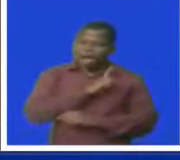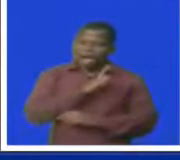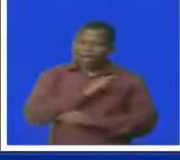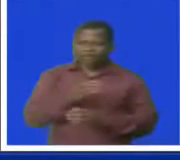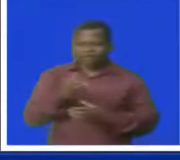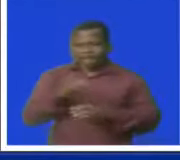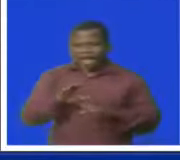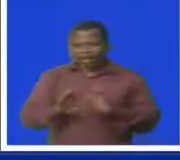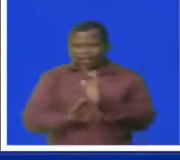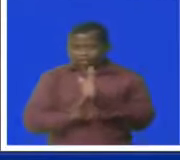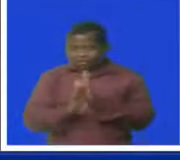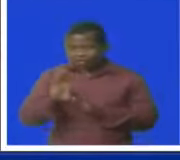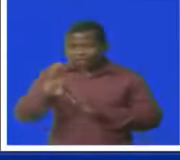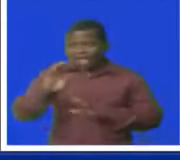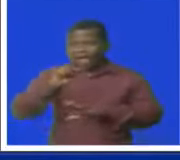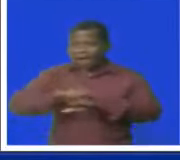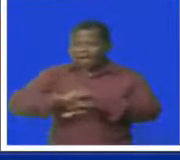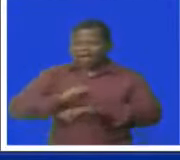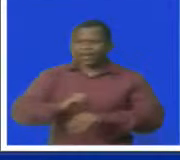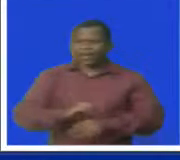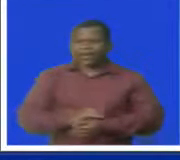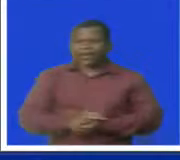ngingongosi Magagula eMadlangempisi.